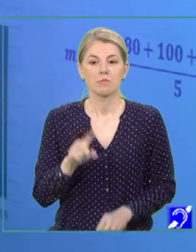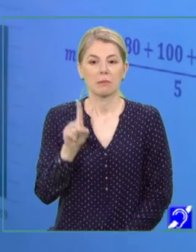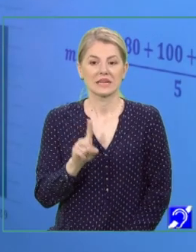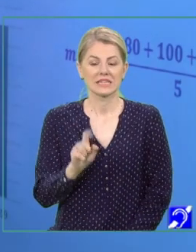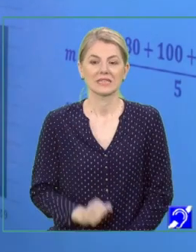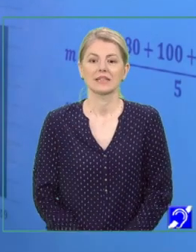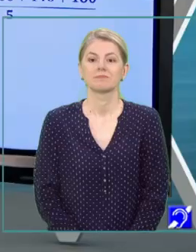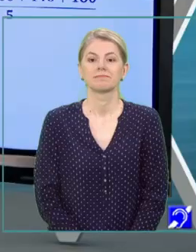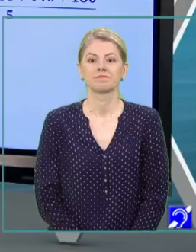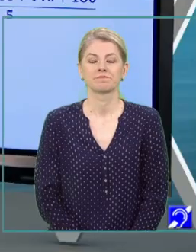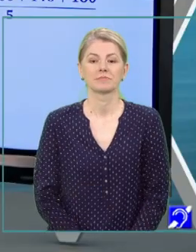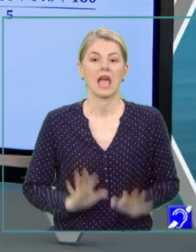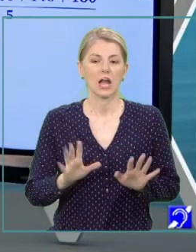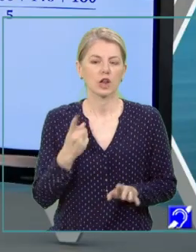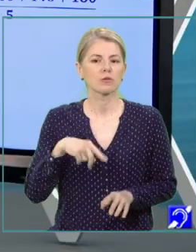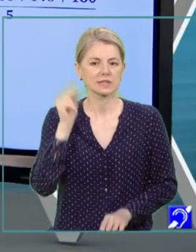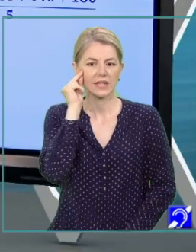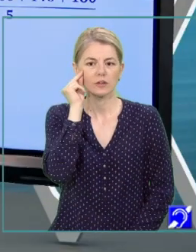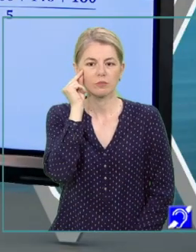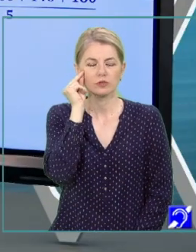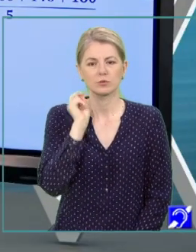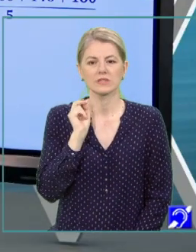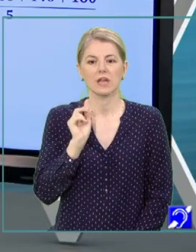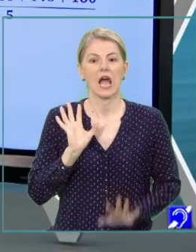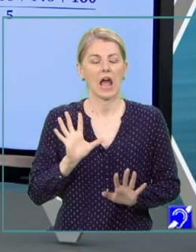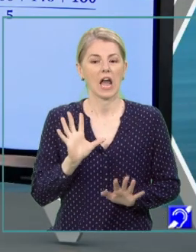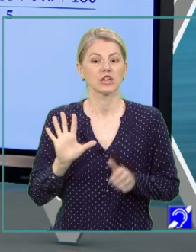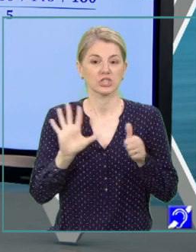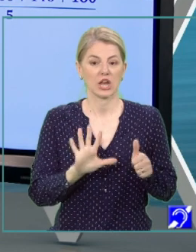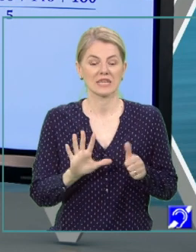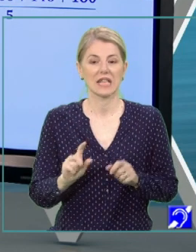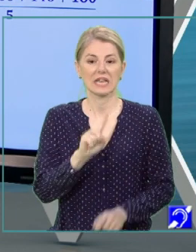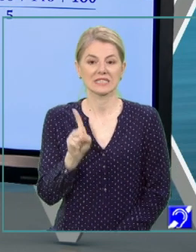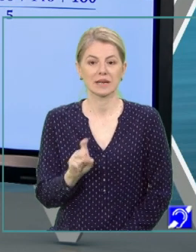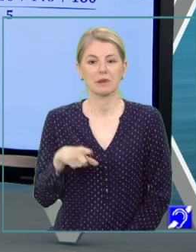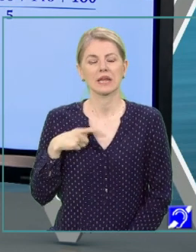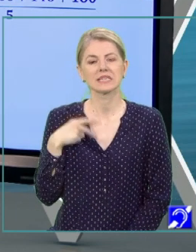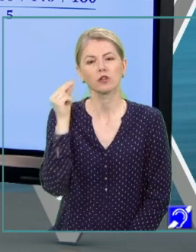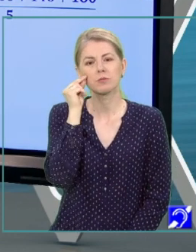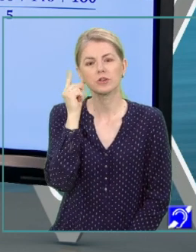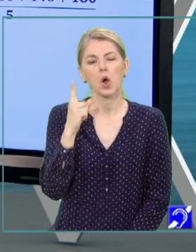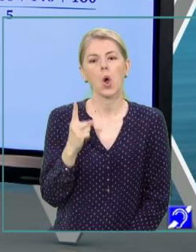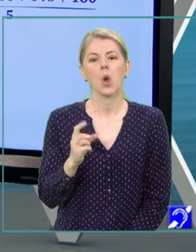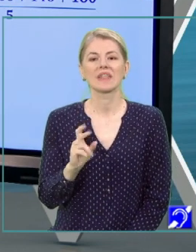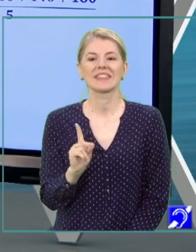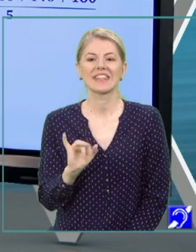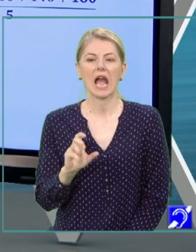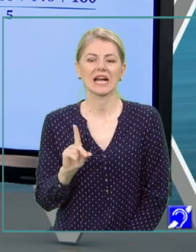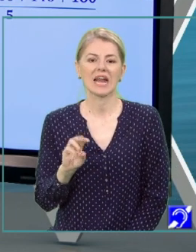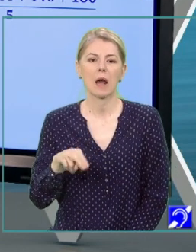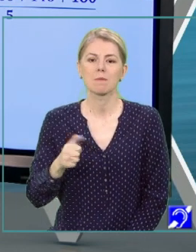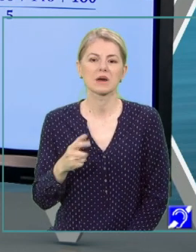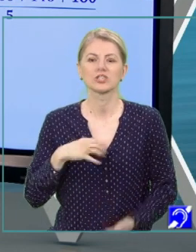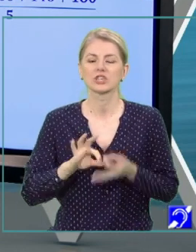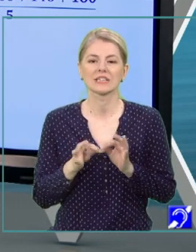întâi. Așa cum sunteți obișnuiți, a șasea întrebare este de obicei o diagramă. O